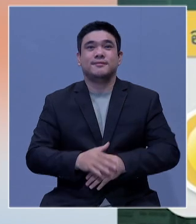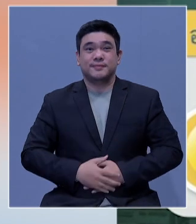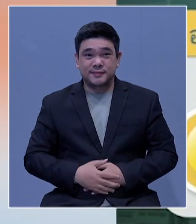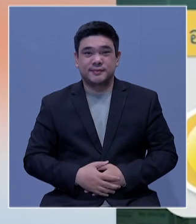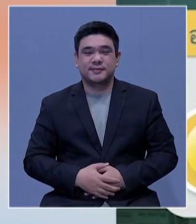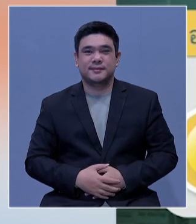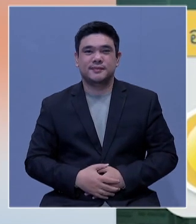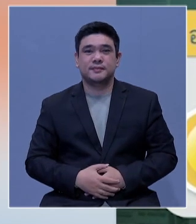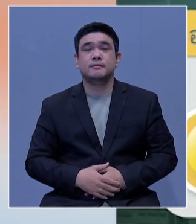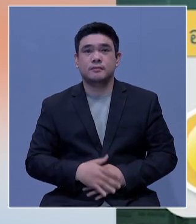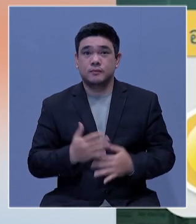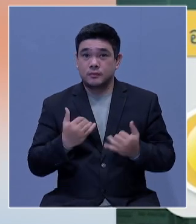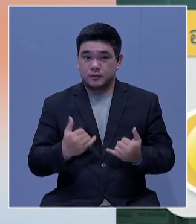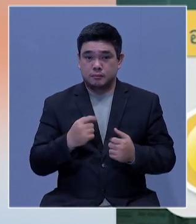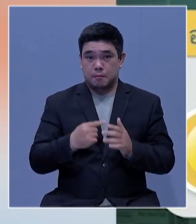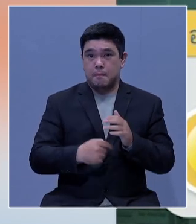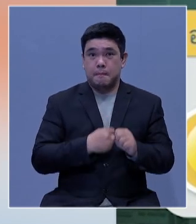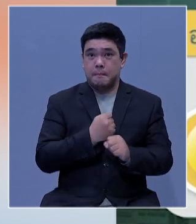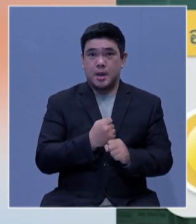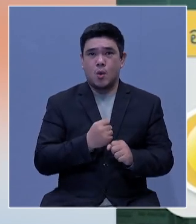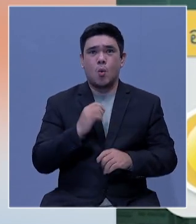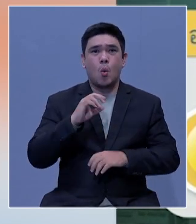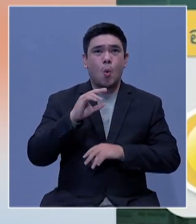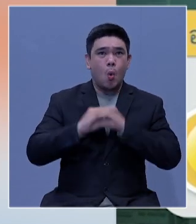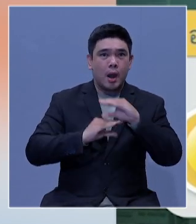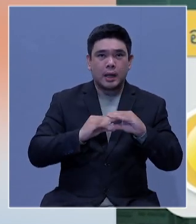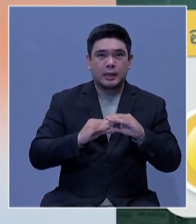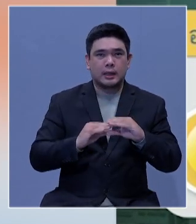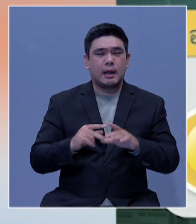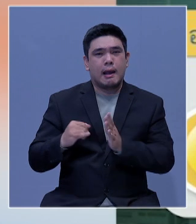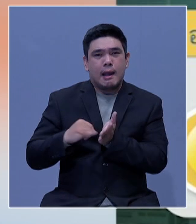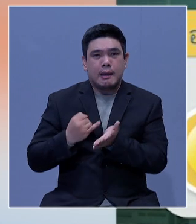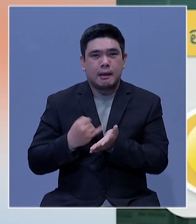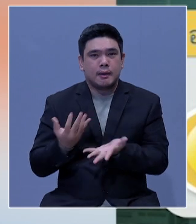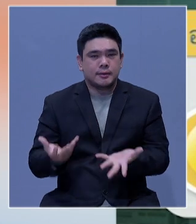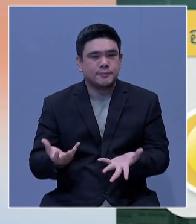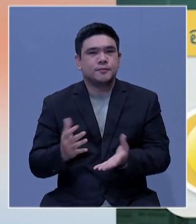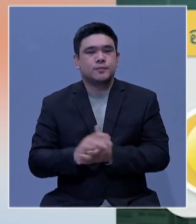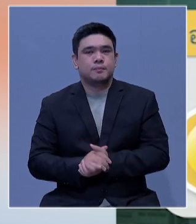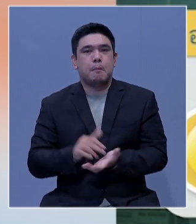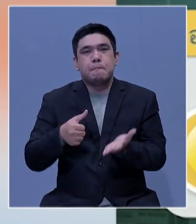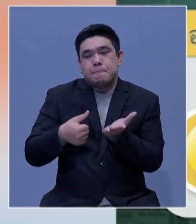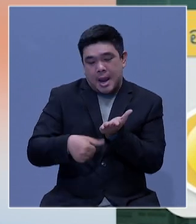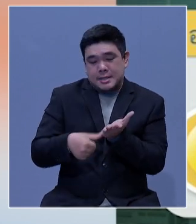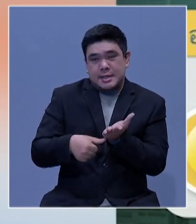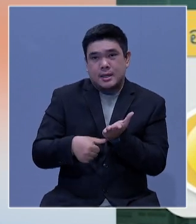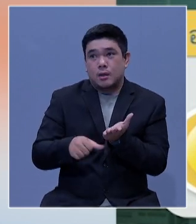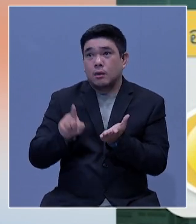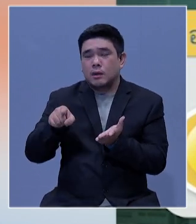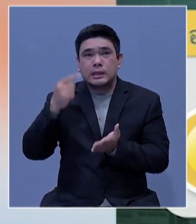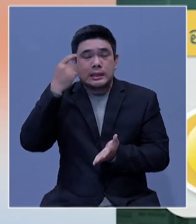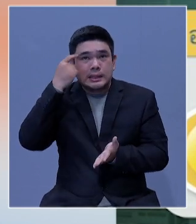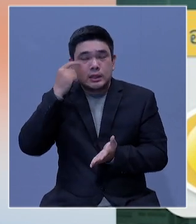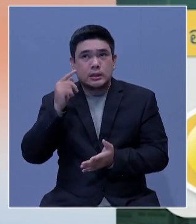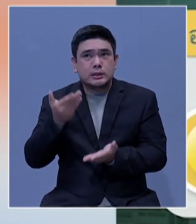ฉะนั้นเ่อช่วงต้นปีแบบนี้ที่มีโครงการ Easy E reatของรัฐบาลอ่ะที่จะได้รถหย่อนภาษีอ่ะบางคนอาจจะคิดว่า